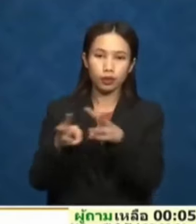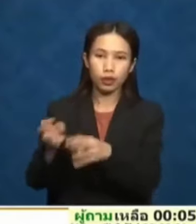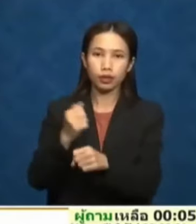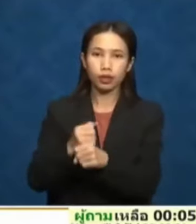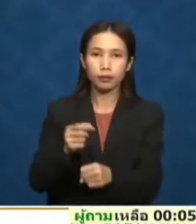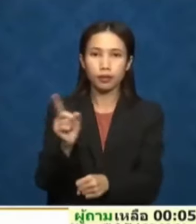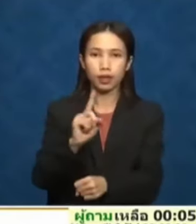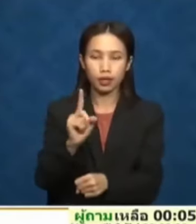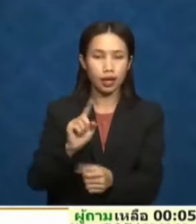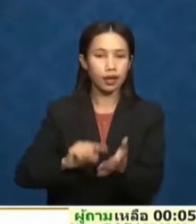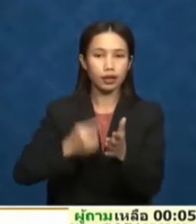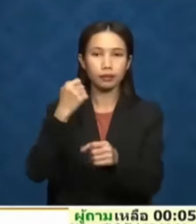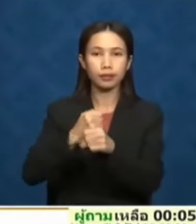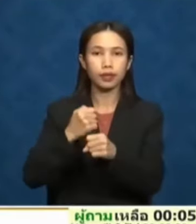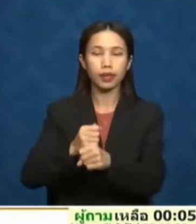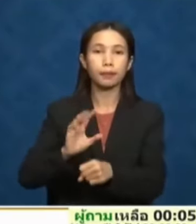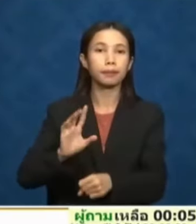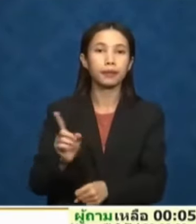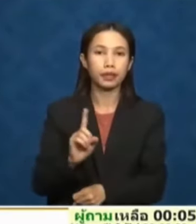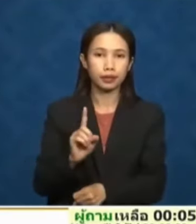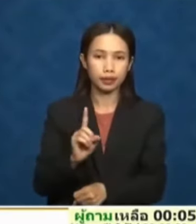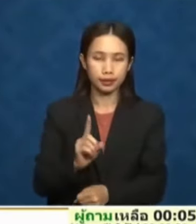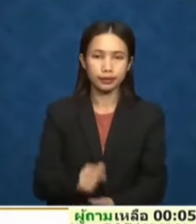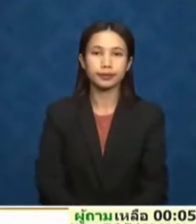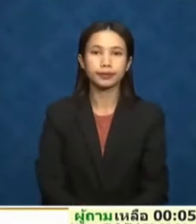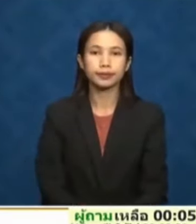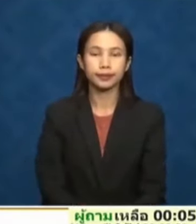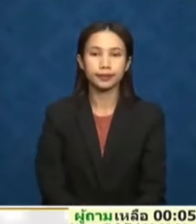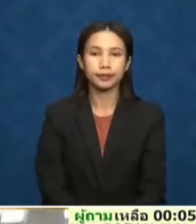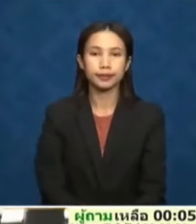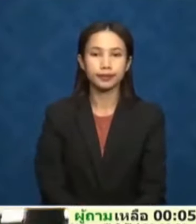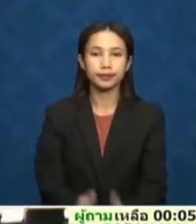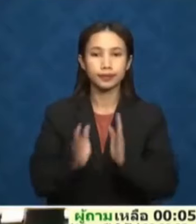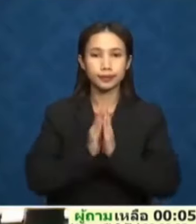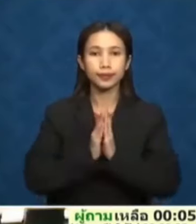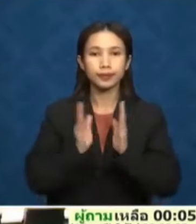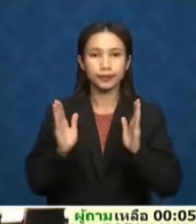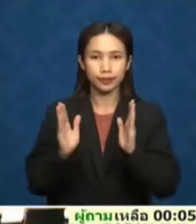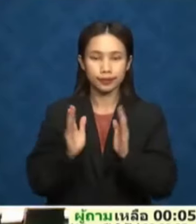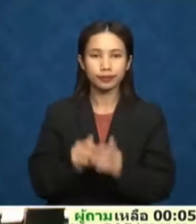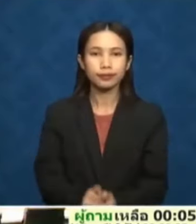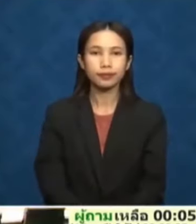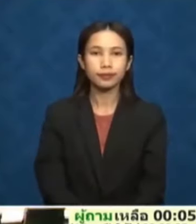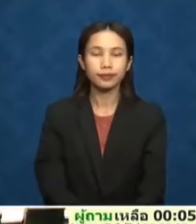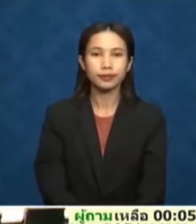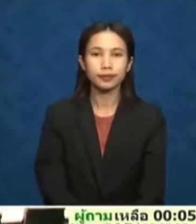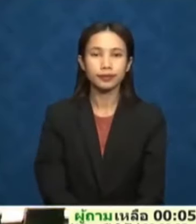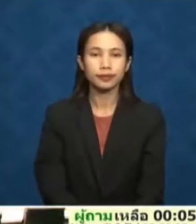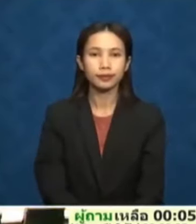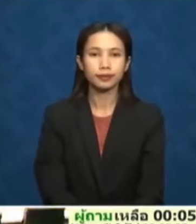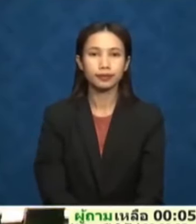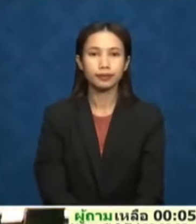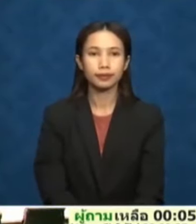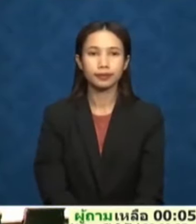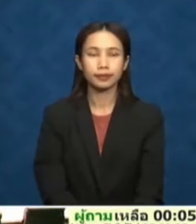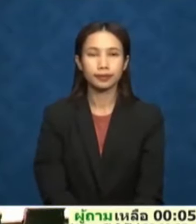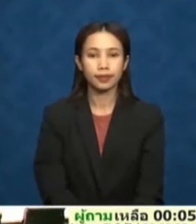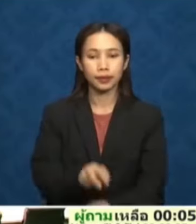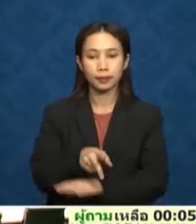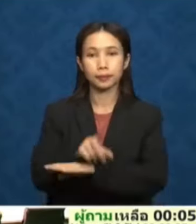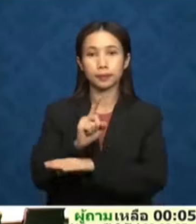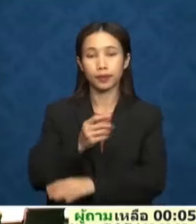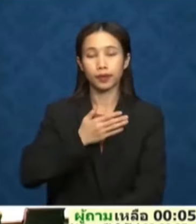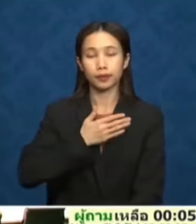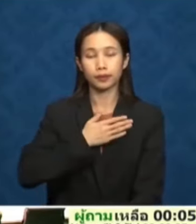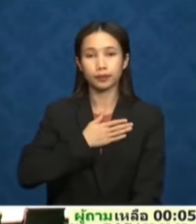เป็นรูปธรรมได้เมื่อไหร่ค่ะขอบพระคุณค่ะท่านประธานขอบคุณครับเชิญท่านรัฐมนตรีครับท่านประธานที่เคารพกระชน